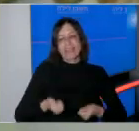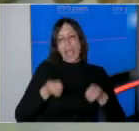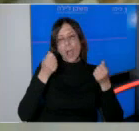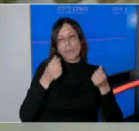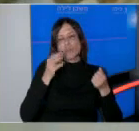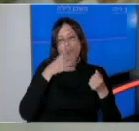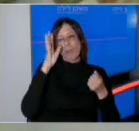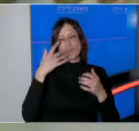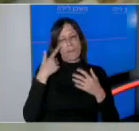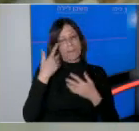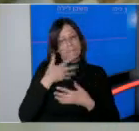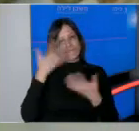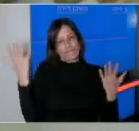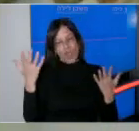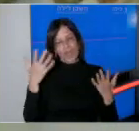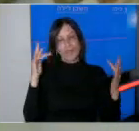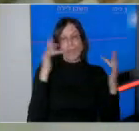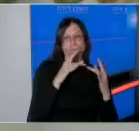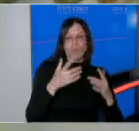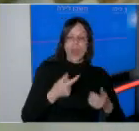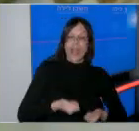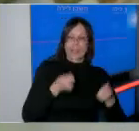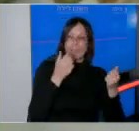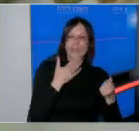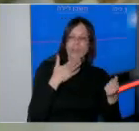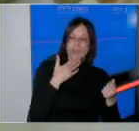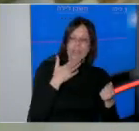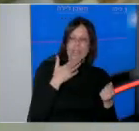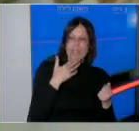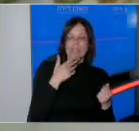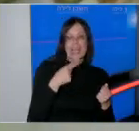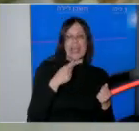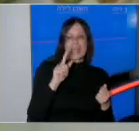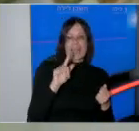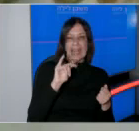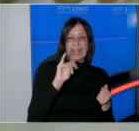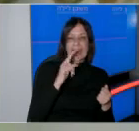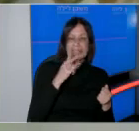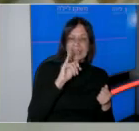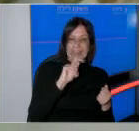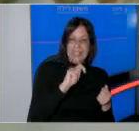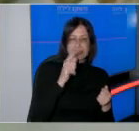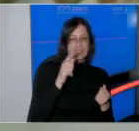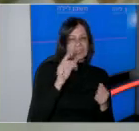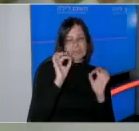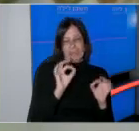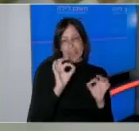המפוארת מול התרבות היהודית, היהודאית, הגלילית, וזה מתכון לצרות,